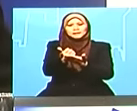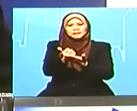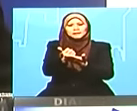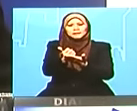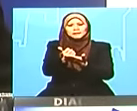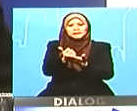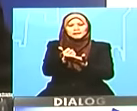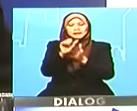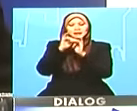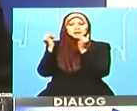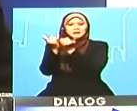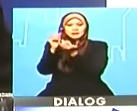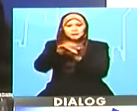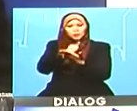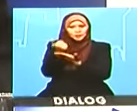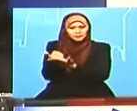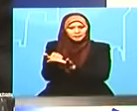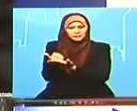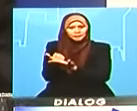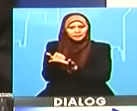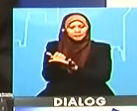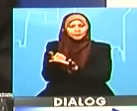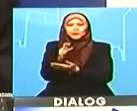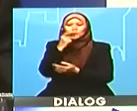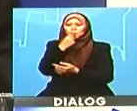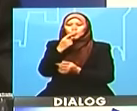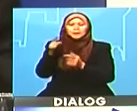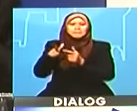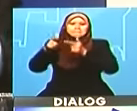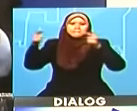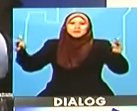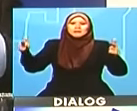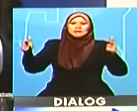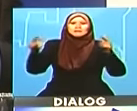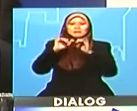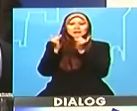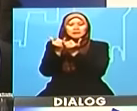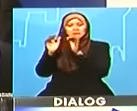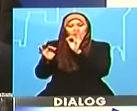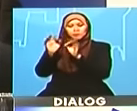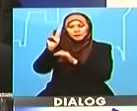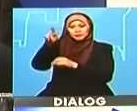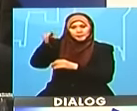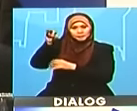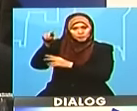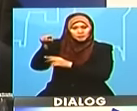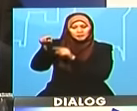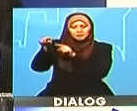perkawanan atau auditan, auditan yang paling besar di dunia. Mana kala KPMG masuk dalam